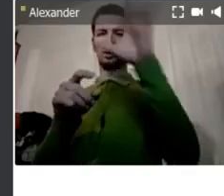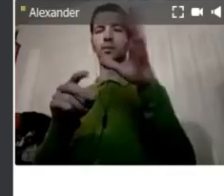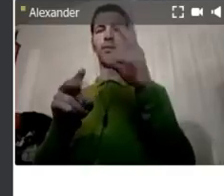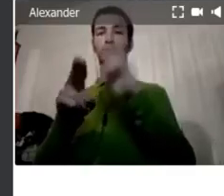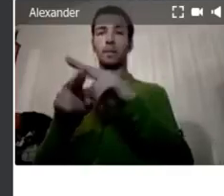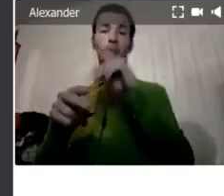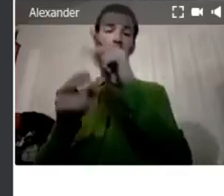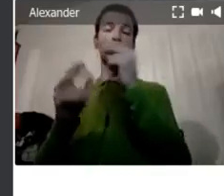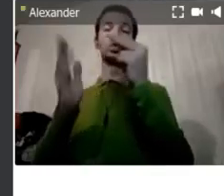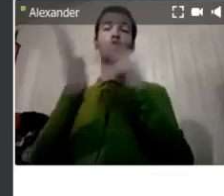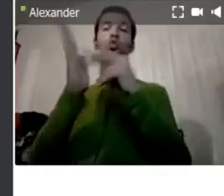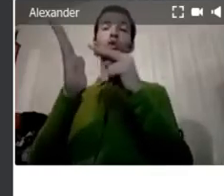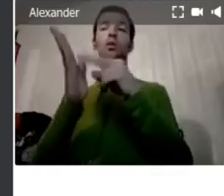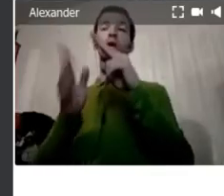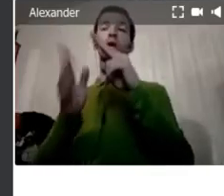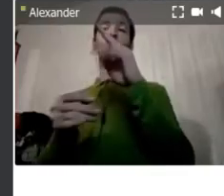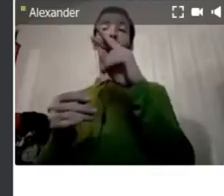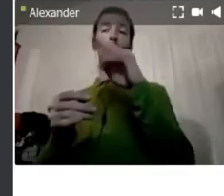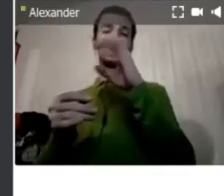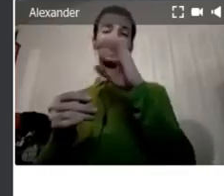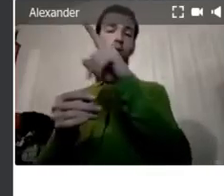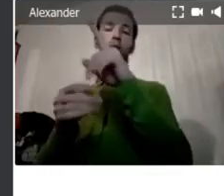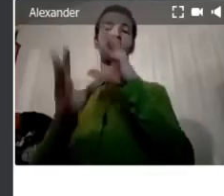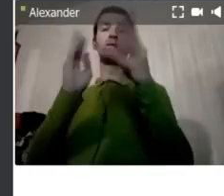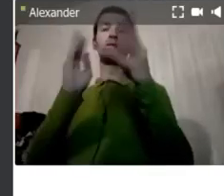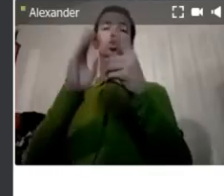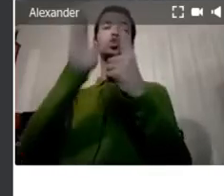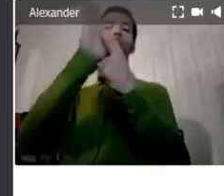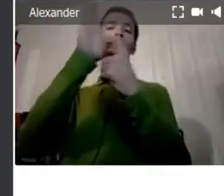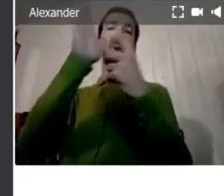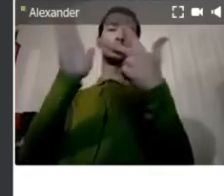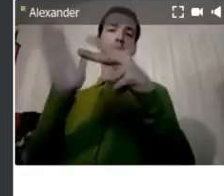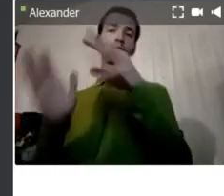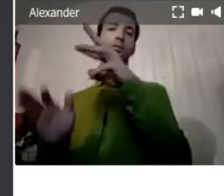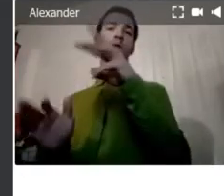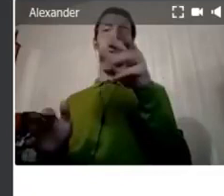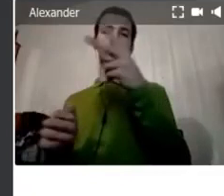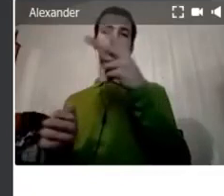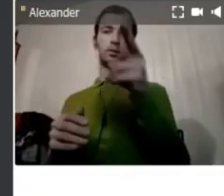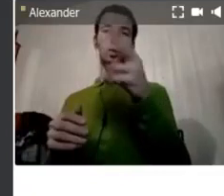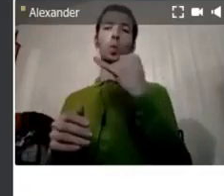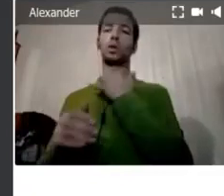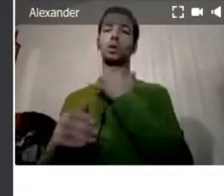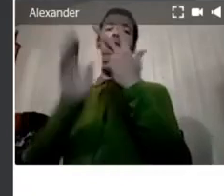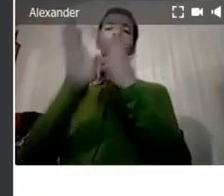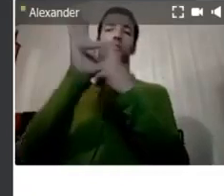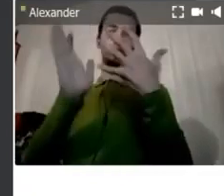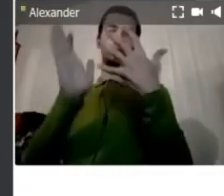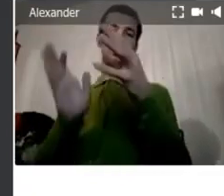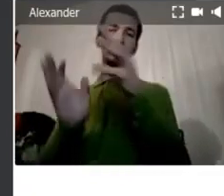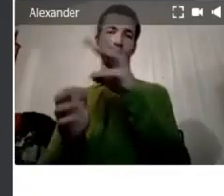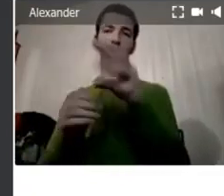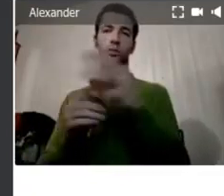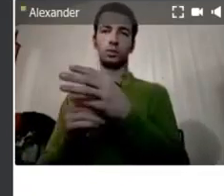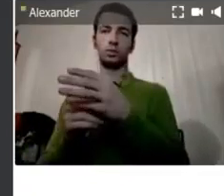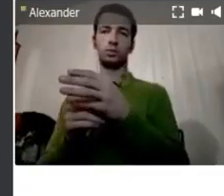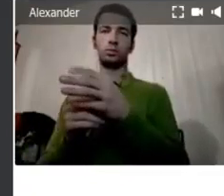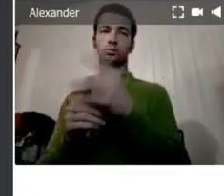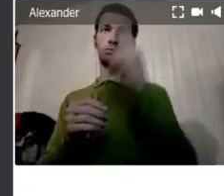Сейчас наши клиенты, наши инвесторы приобретают для себя ценные бумаги Geek